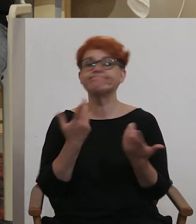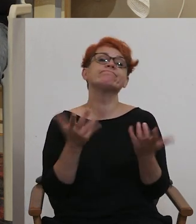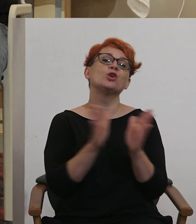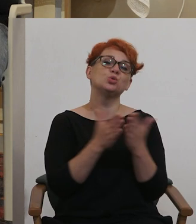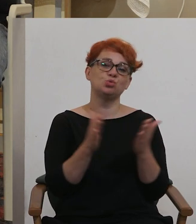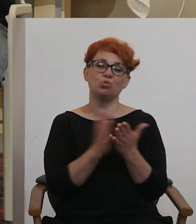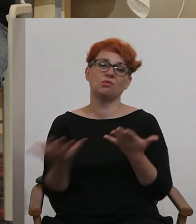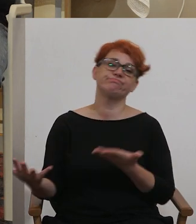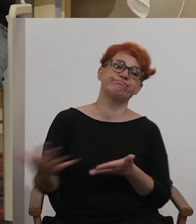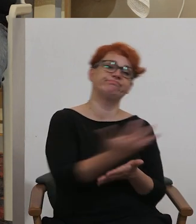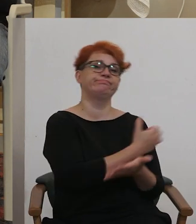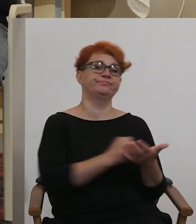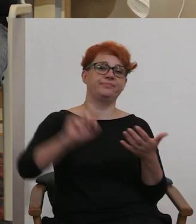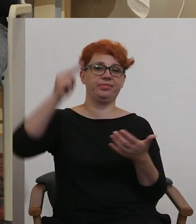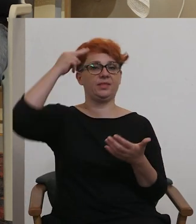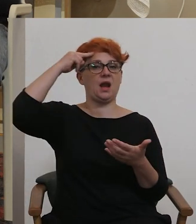To jest